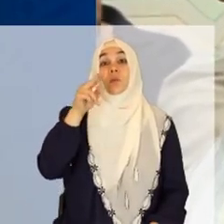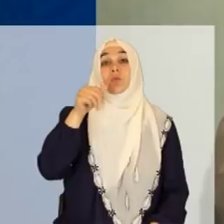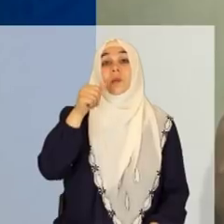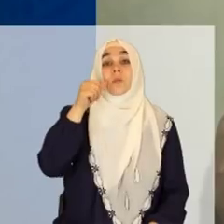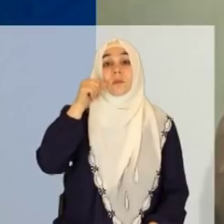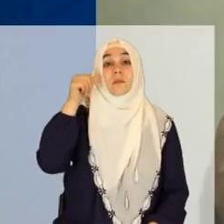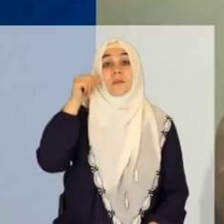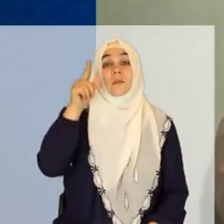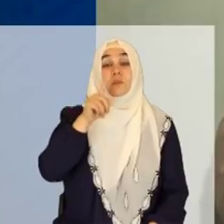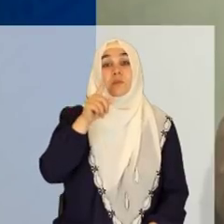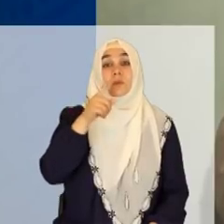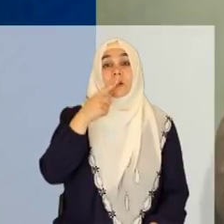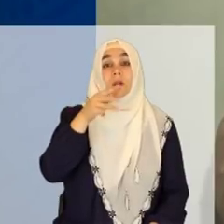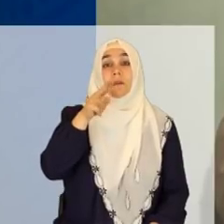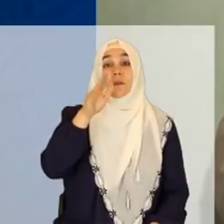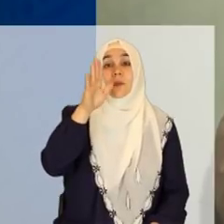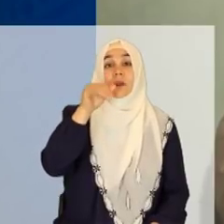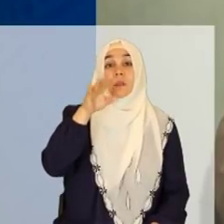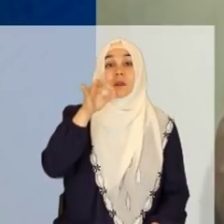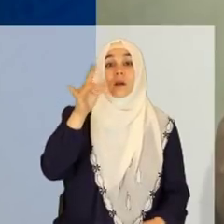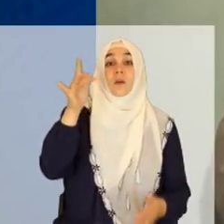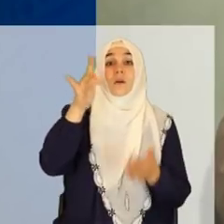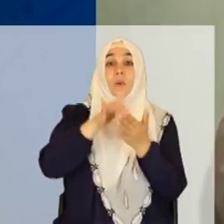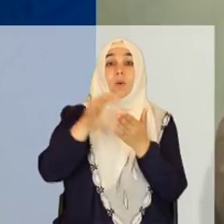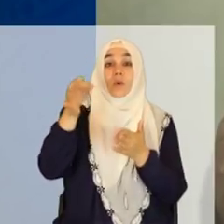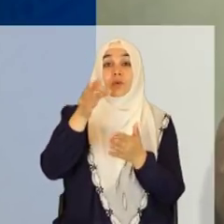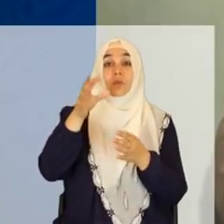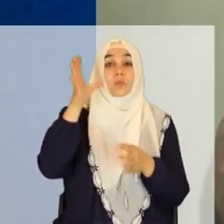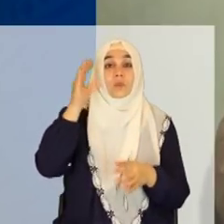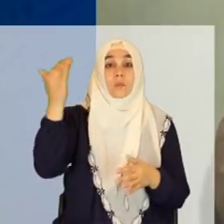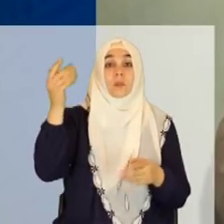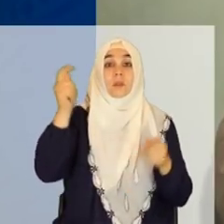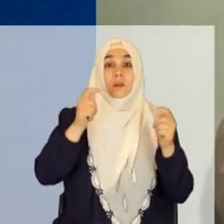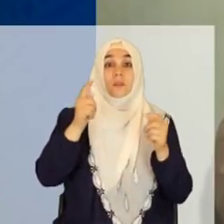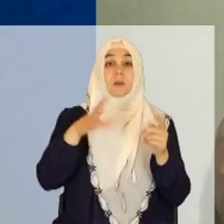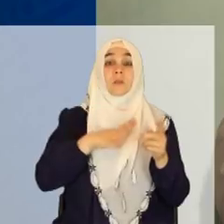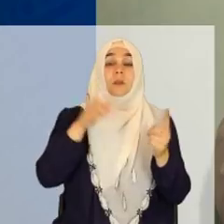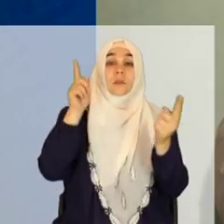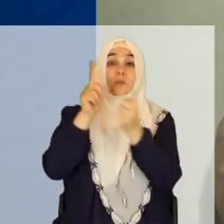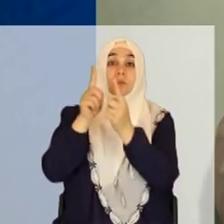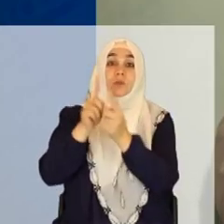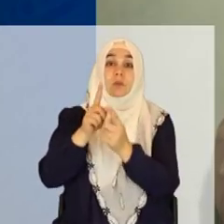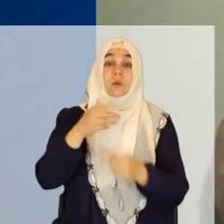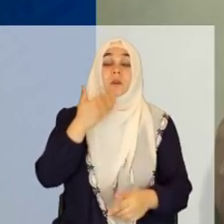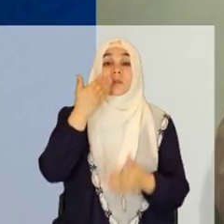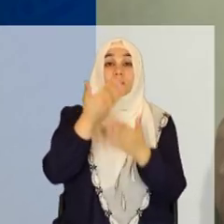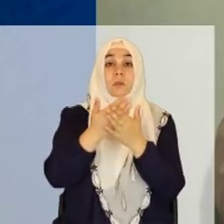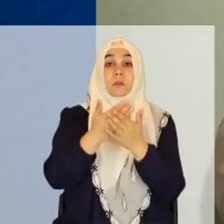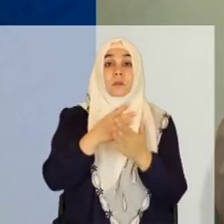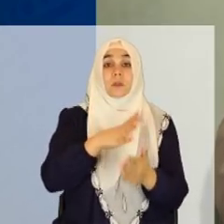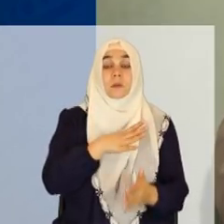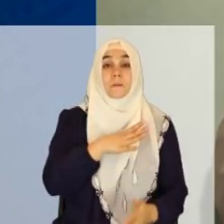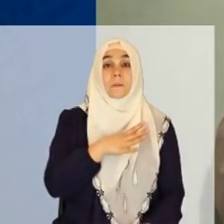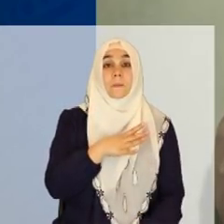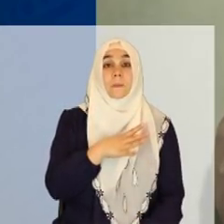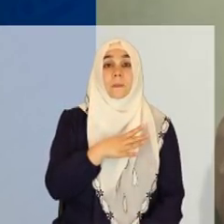kuni Vatikan huzuridagi musulmon davlatlarini elchilari bilan uchrashdi. O'sha